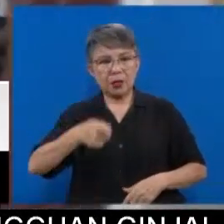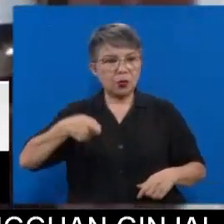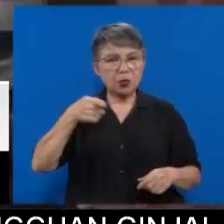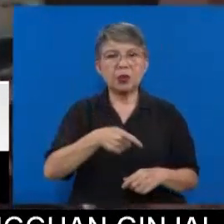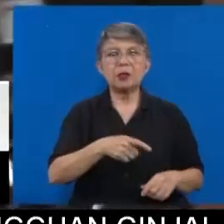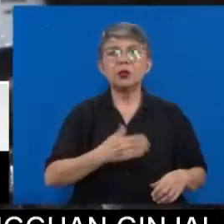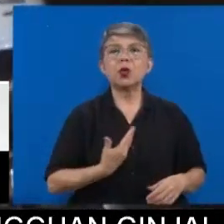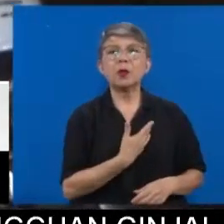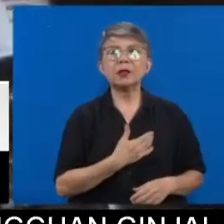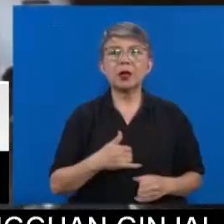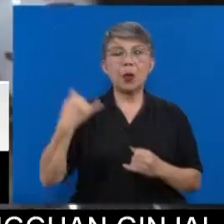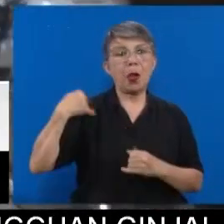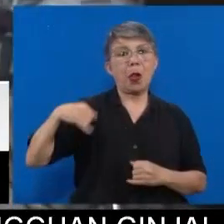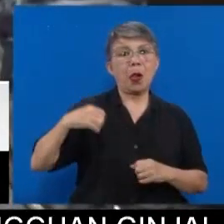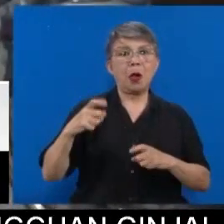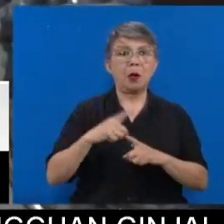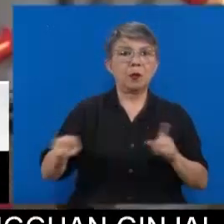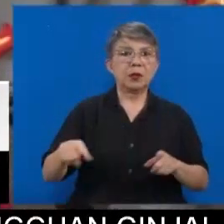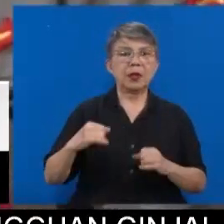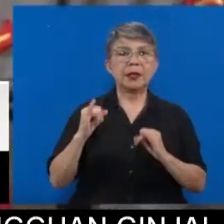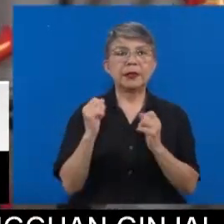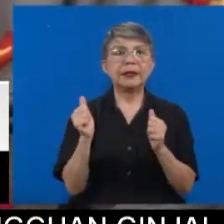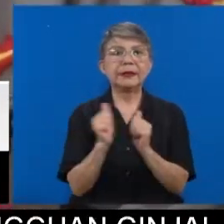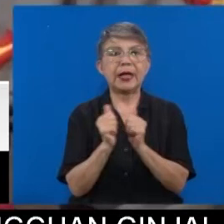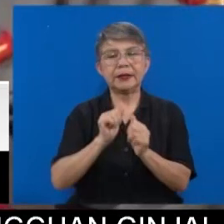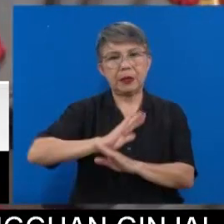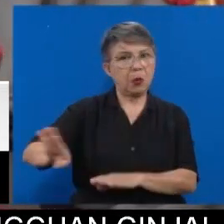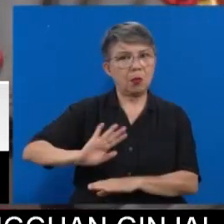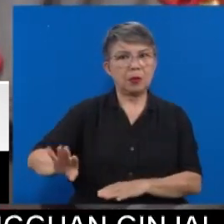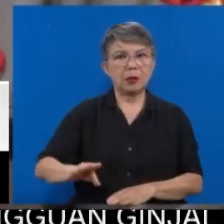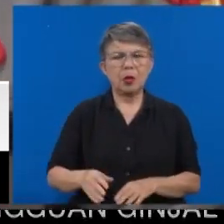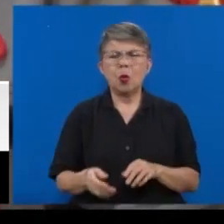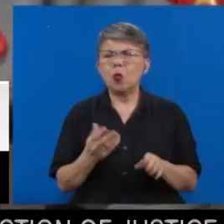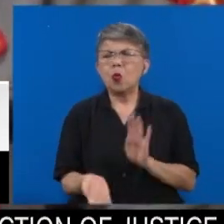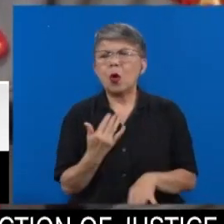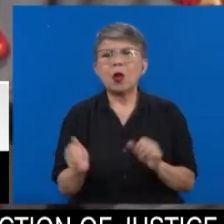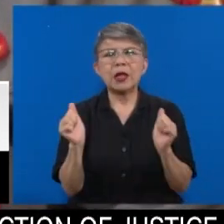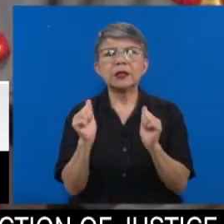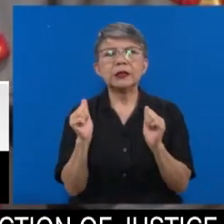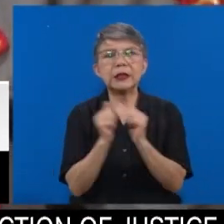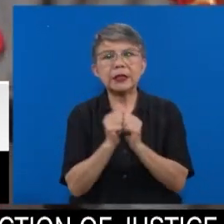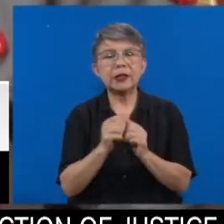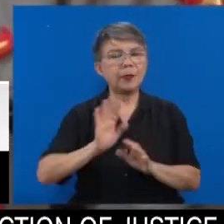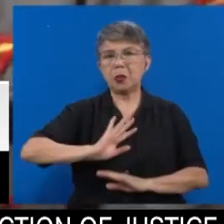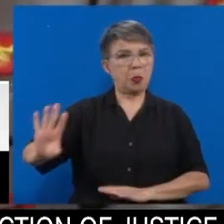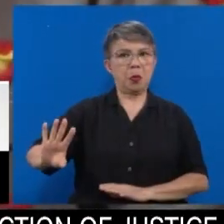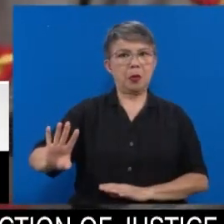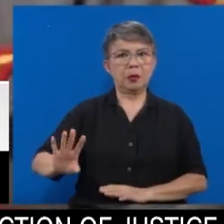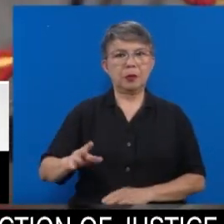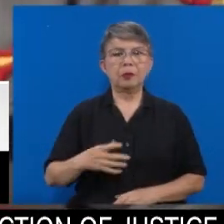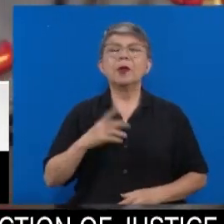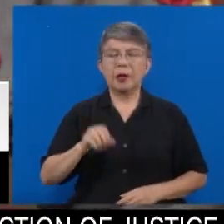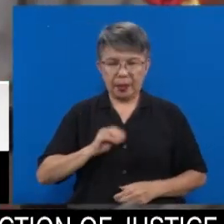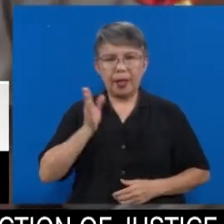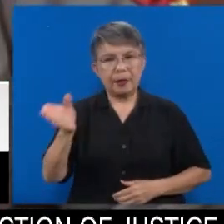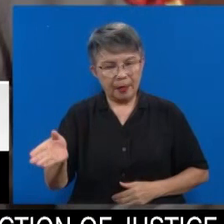janji. Si korban ini beberapa kali berjanji akan datang ataupun main